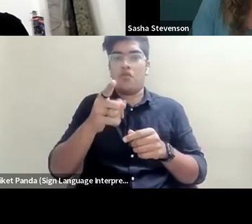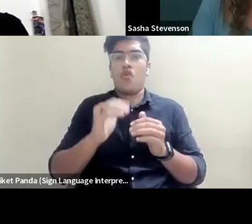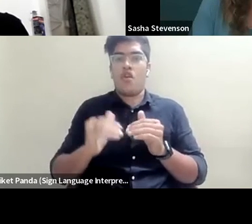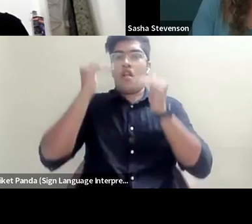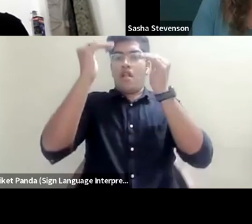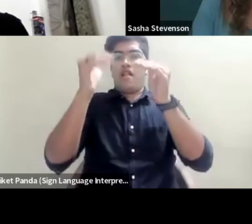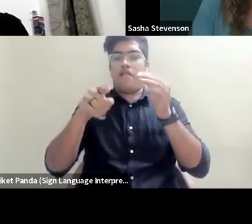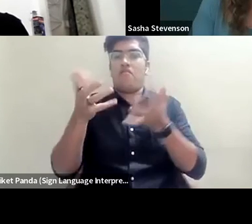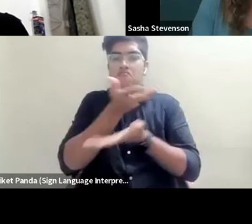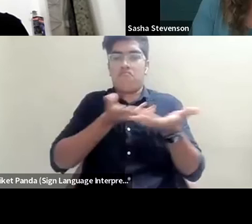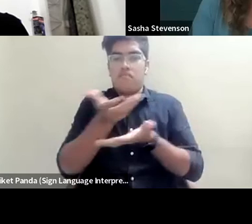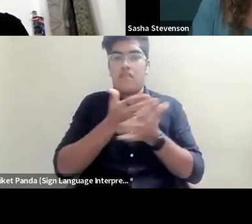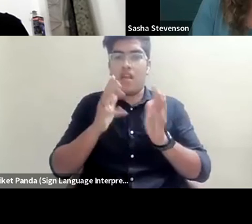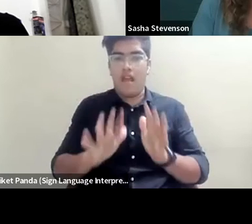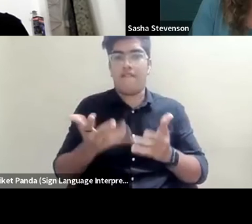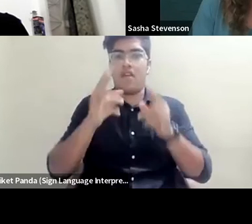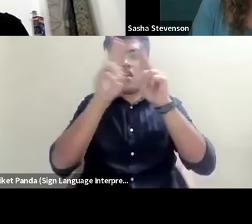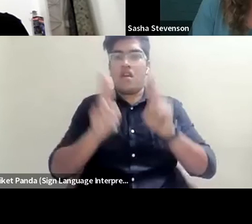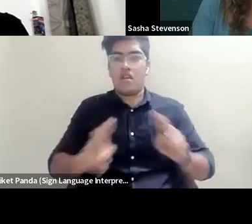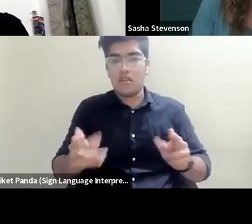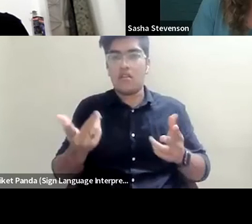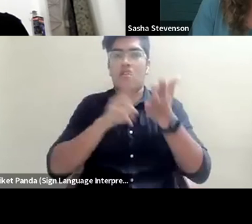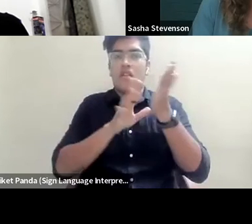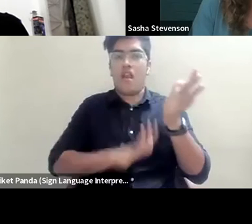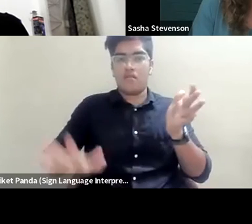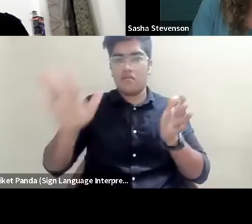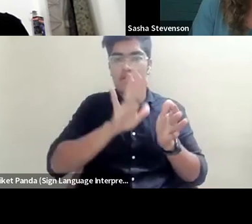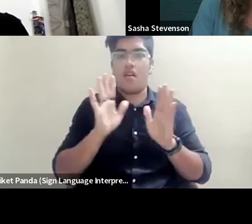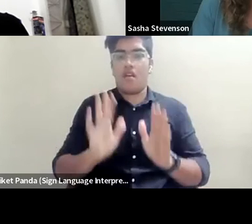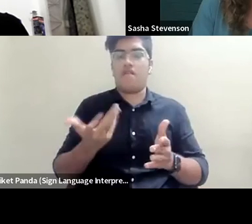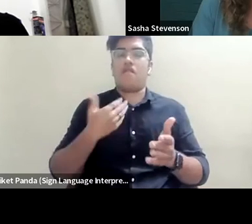तो नेशनल इंटरनेशनल कर रहे हैं, वो बहुत बढ़िया है। जी धन्यवाद।